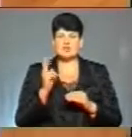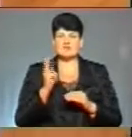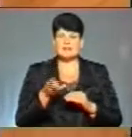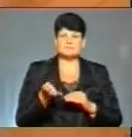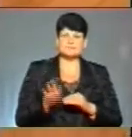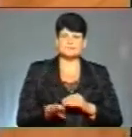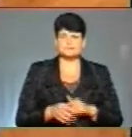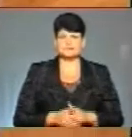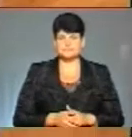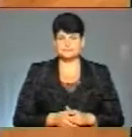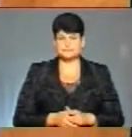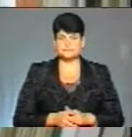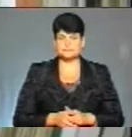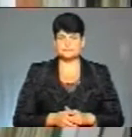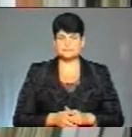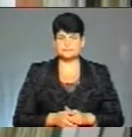примірників.